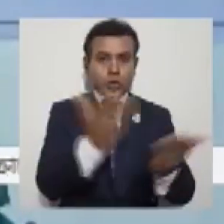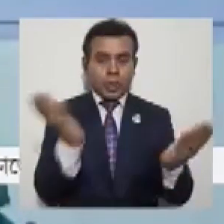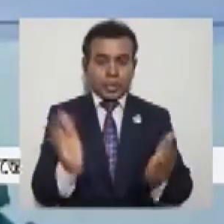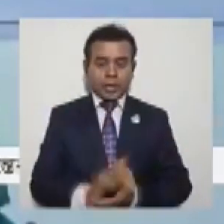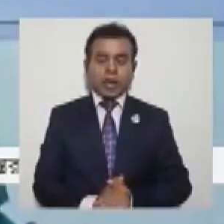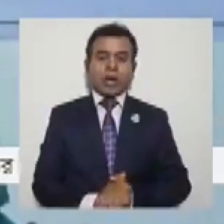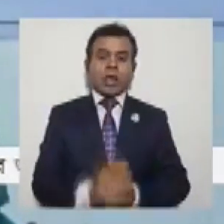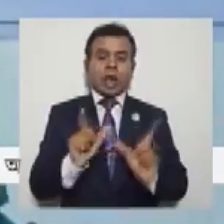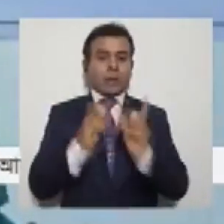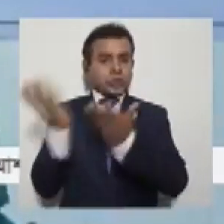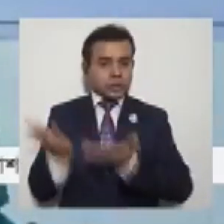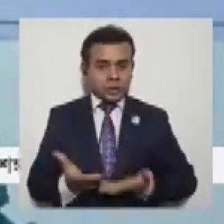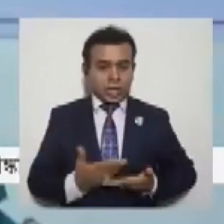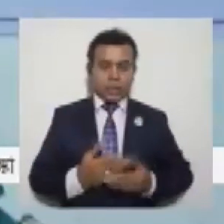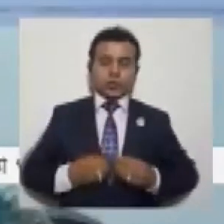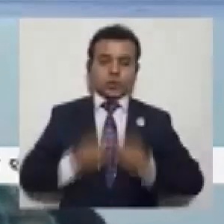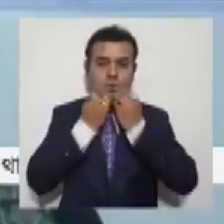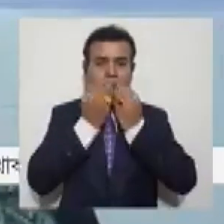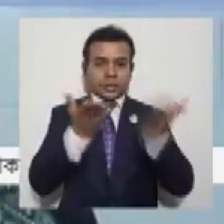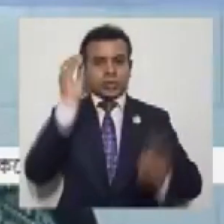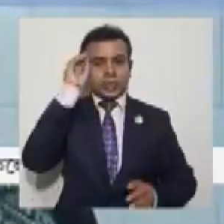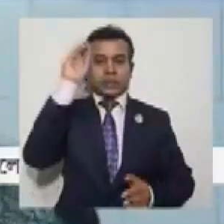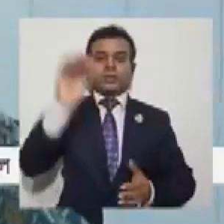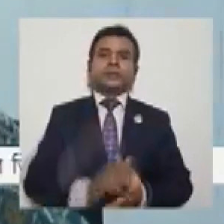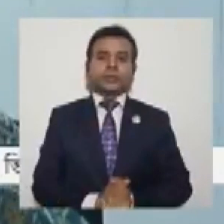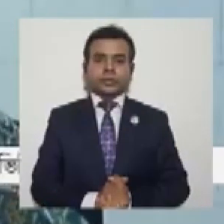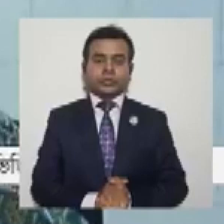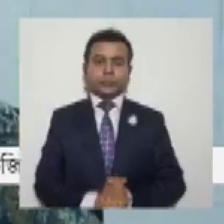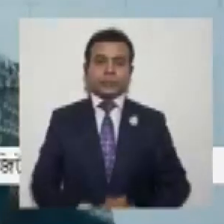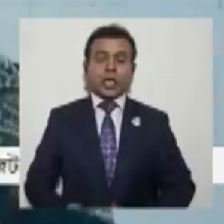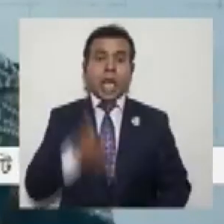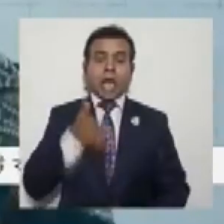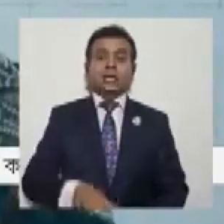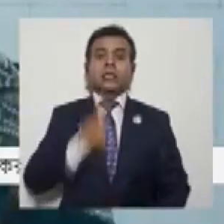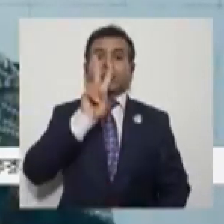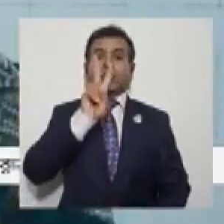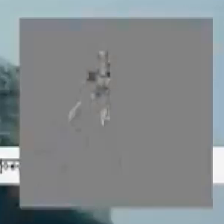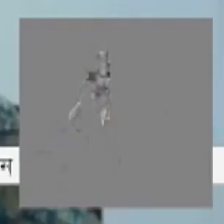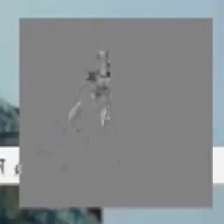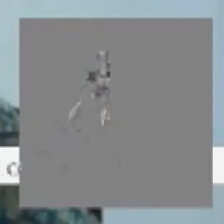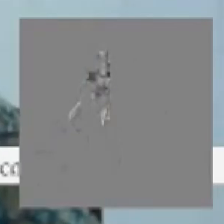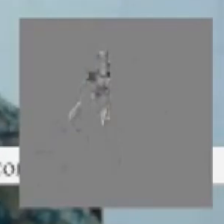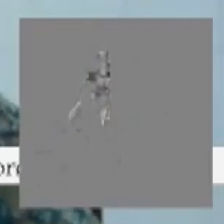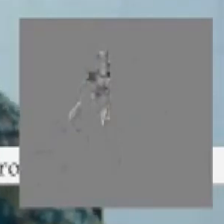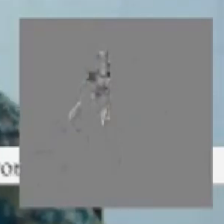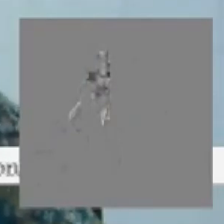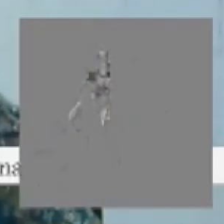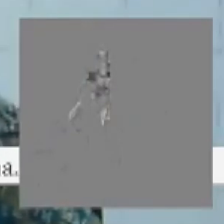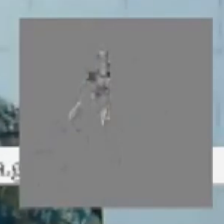আজ 21 এপ্রিল 2020, 8 বৈশাখ 1427। আমরা কোভিড-19 বিষয়ক